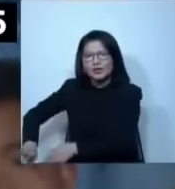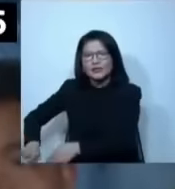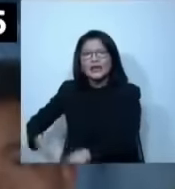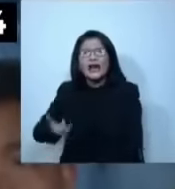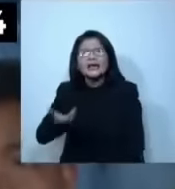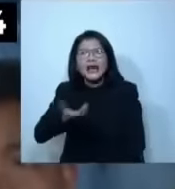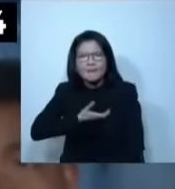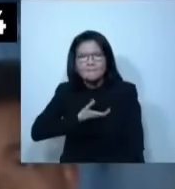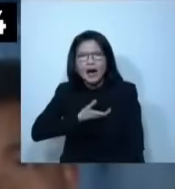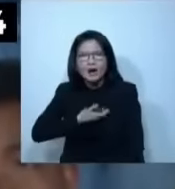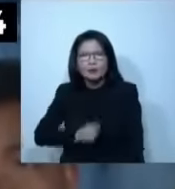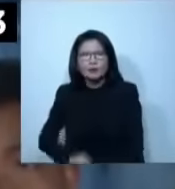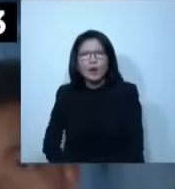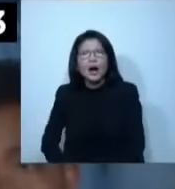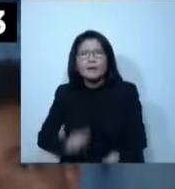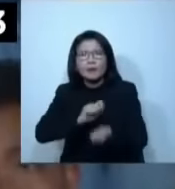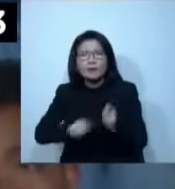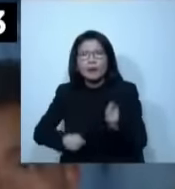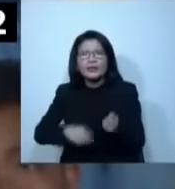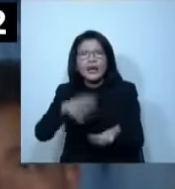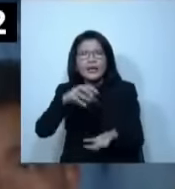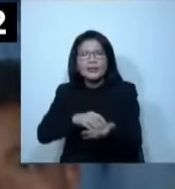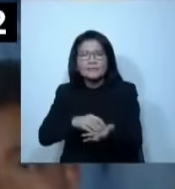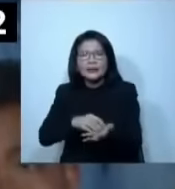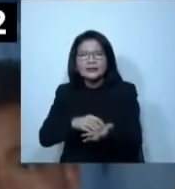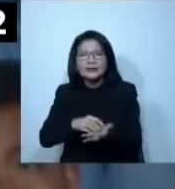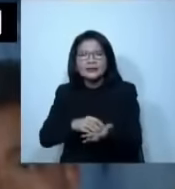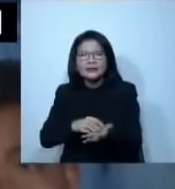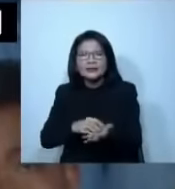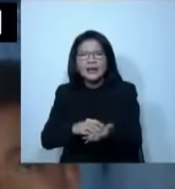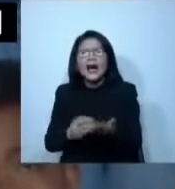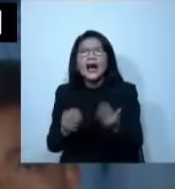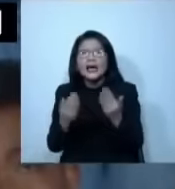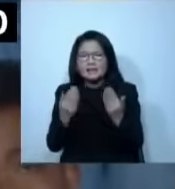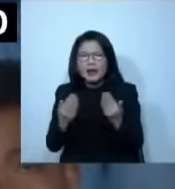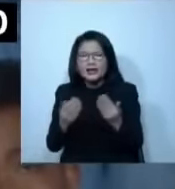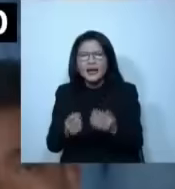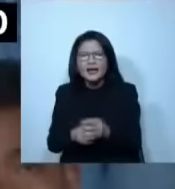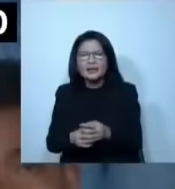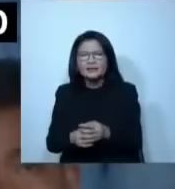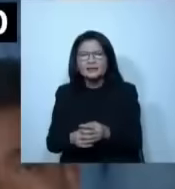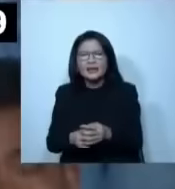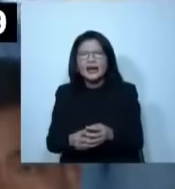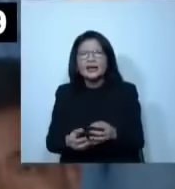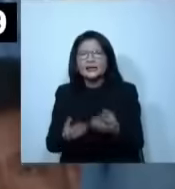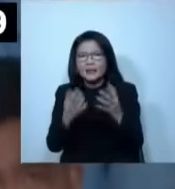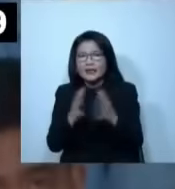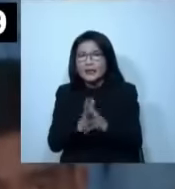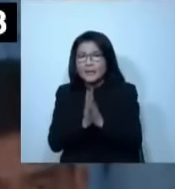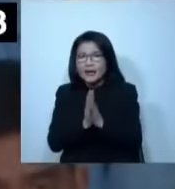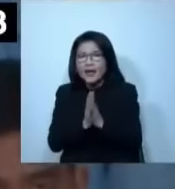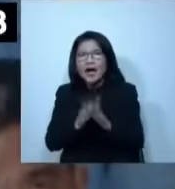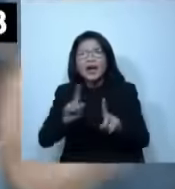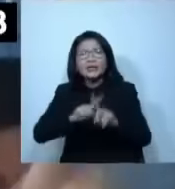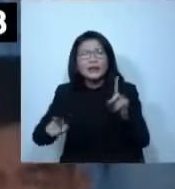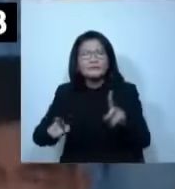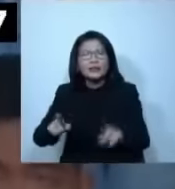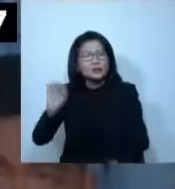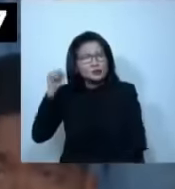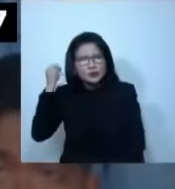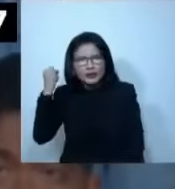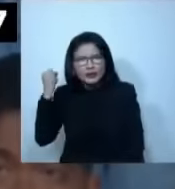ingin membuat tempat ibadah tapi sangat sulit karena faktor-faktor yang dipersulit